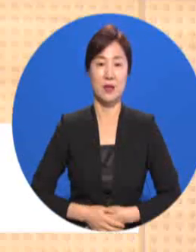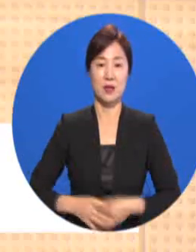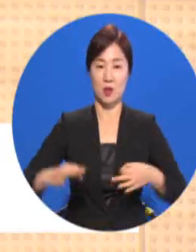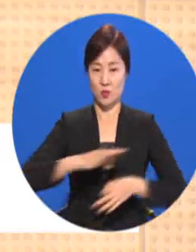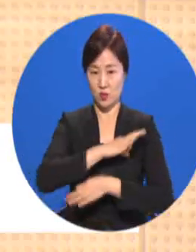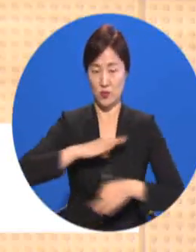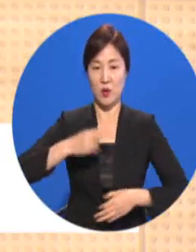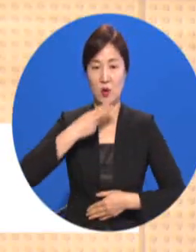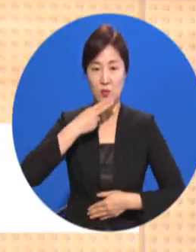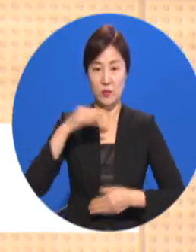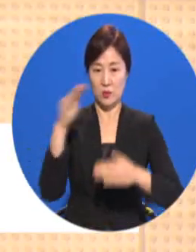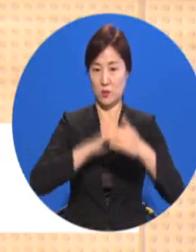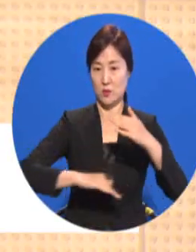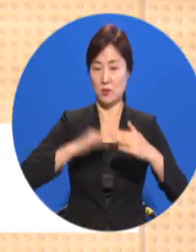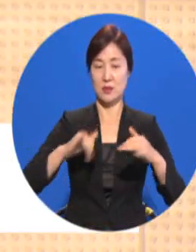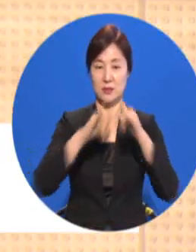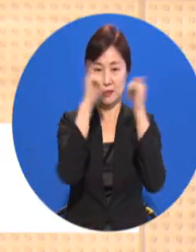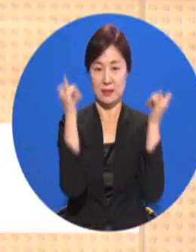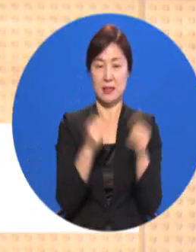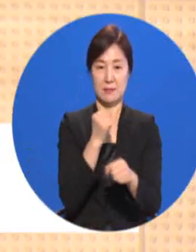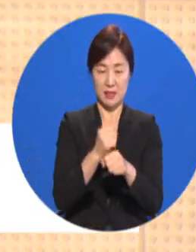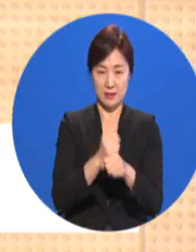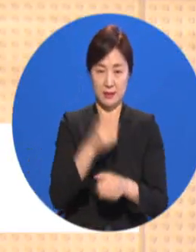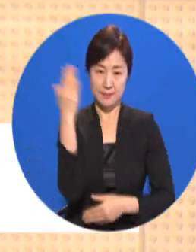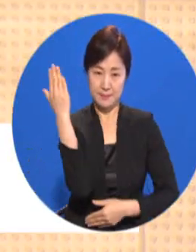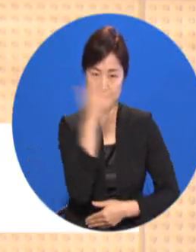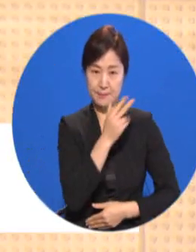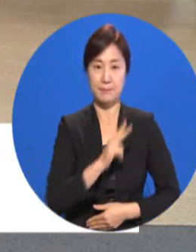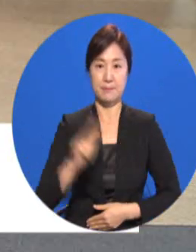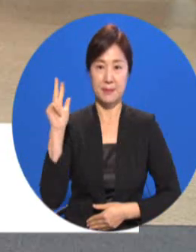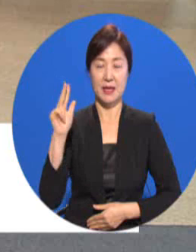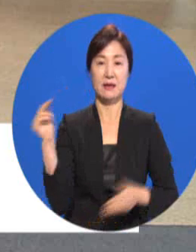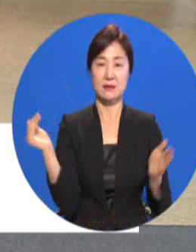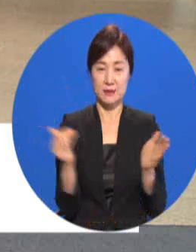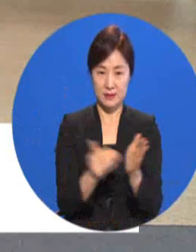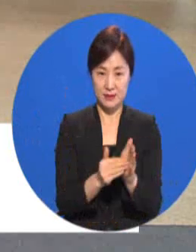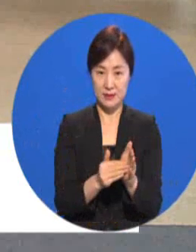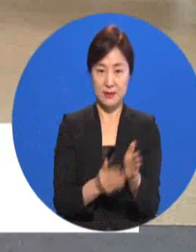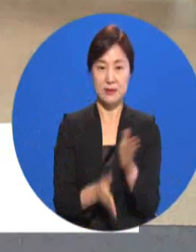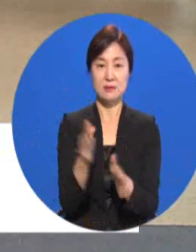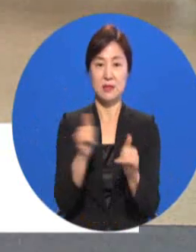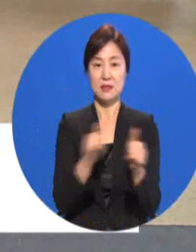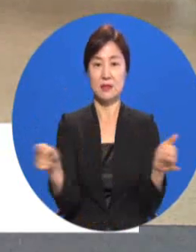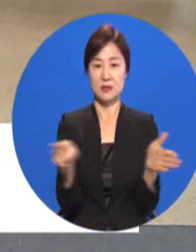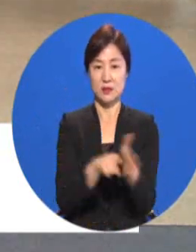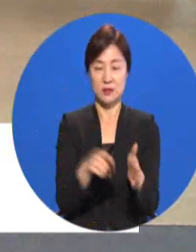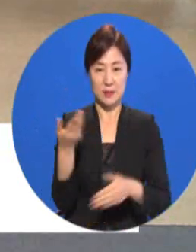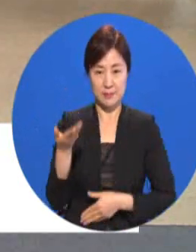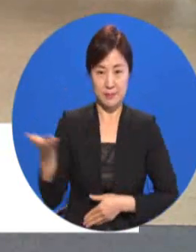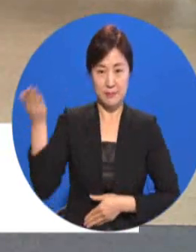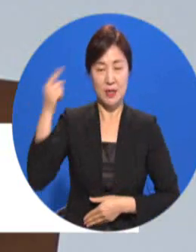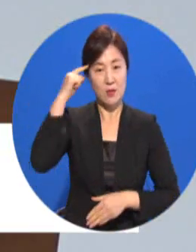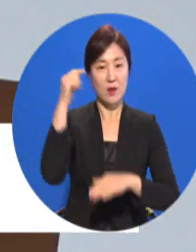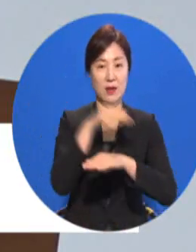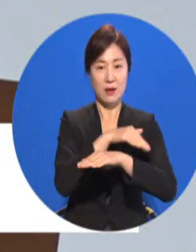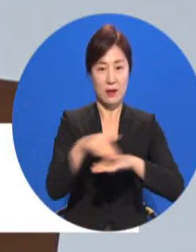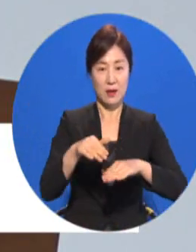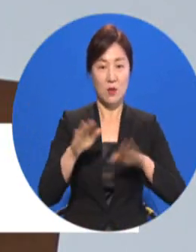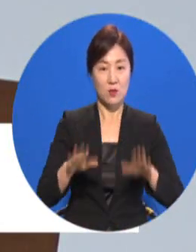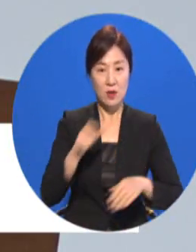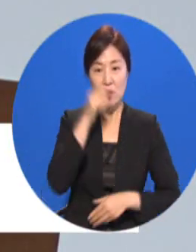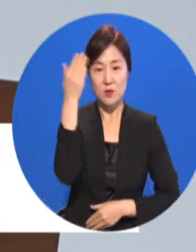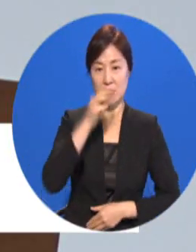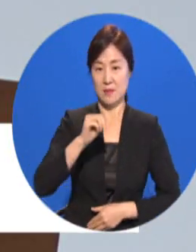공직사회를 만들기 위한 청렴 서약식 을 열어 시민들의 신뢰를 높여 가겠다고 강조했습니다 저희 어서 mbc 도 오늘